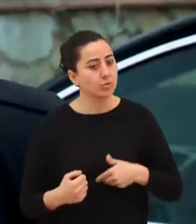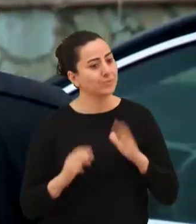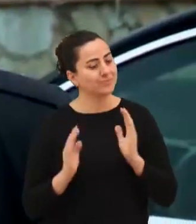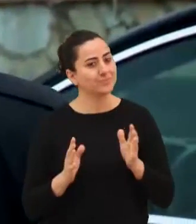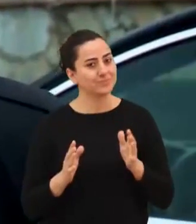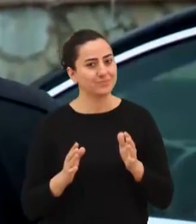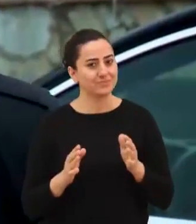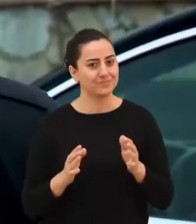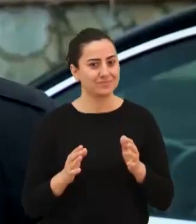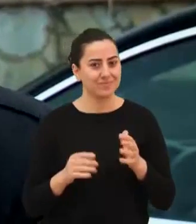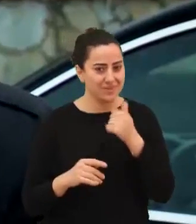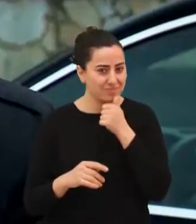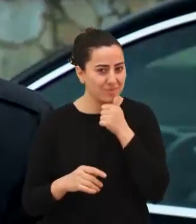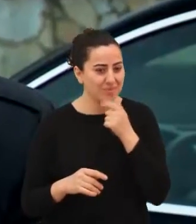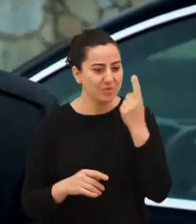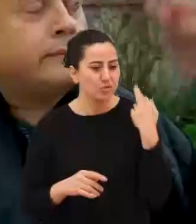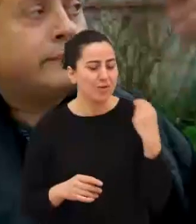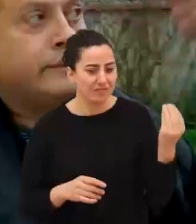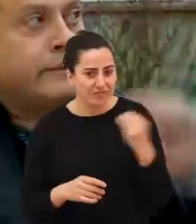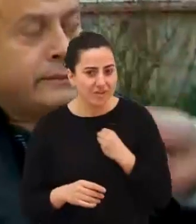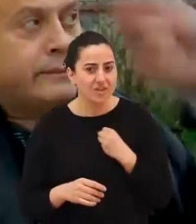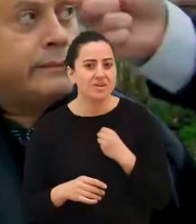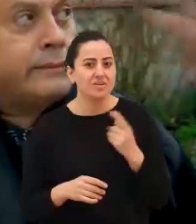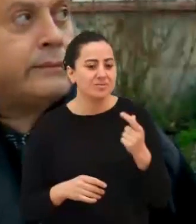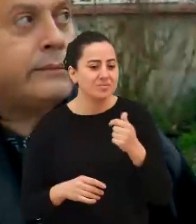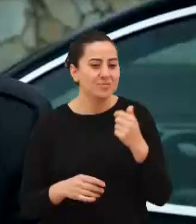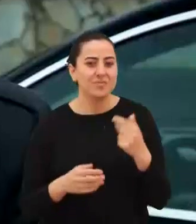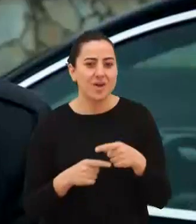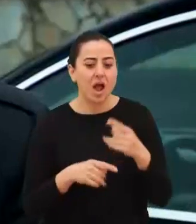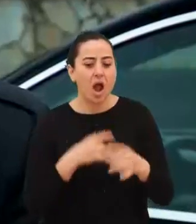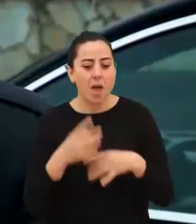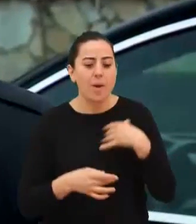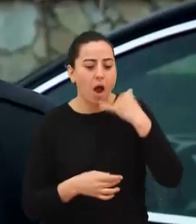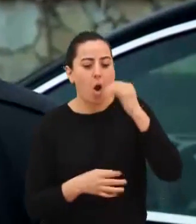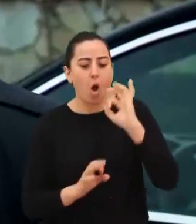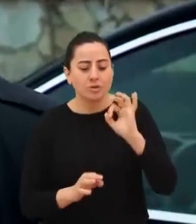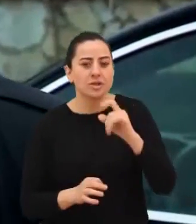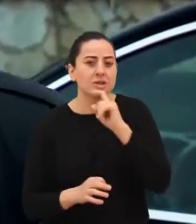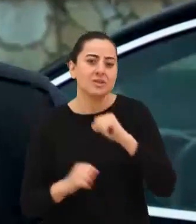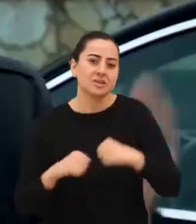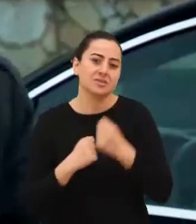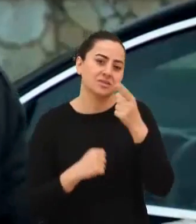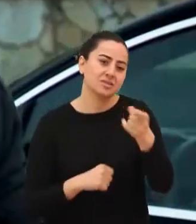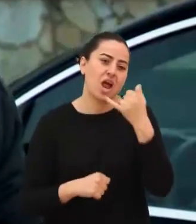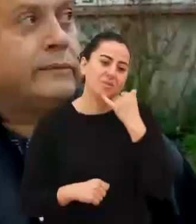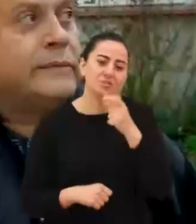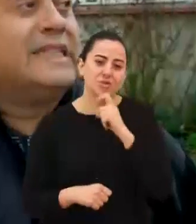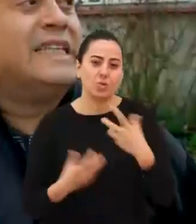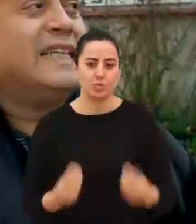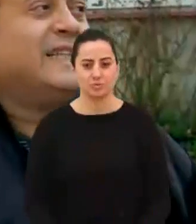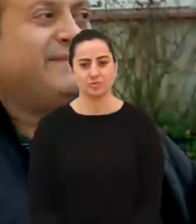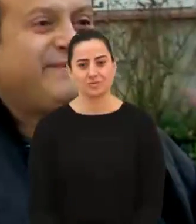iş değil ya. Babam bana bir tane telefon numarası verdi. Ben babamın bir tane akrabasını arayacağım ama onu arayacağıma gitmişim, sizi aramışım.